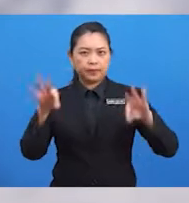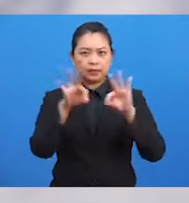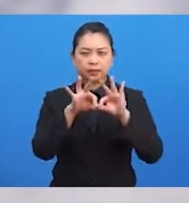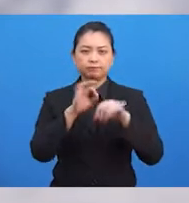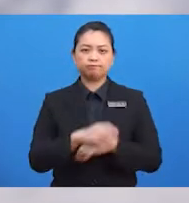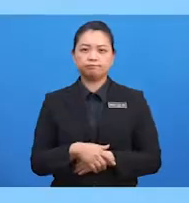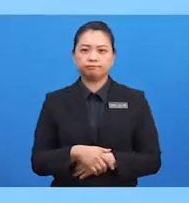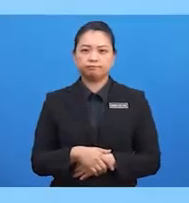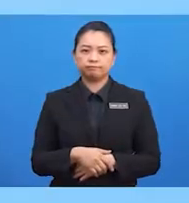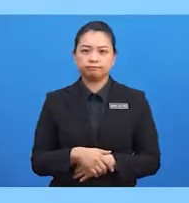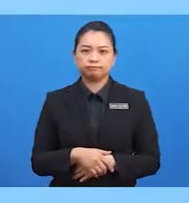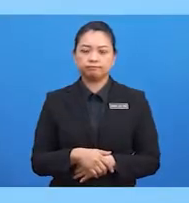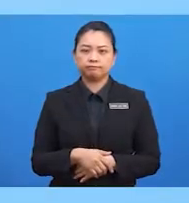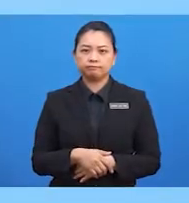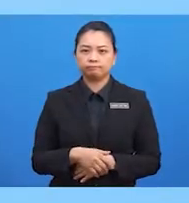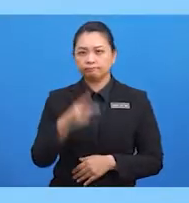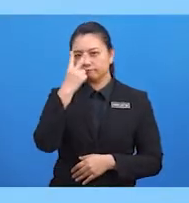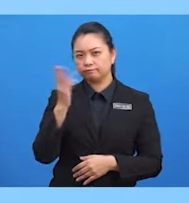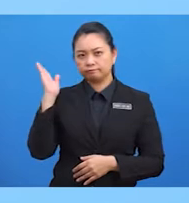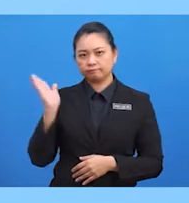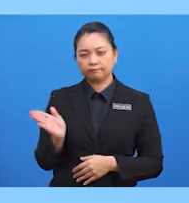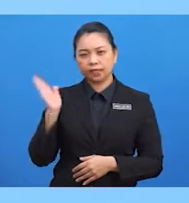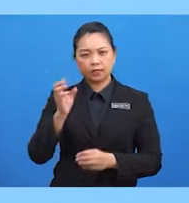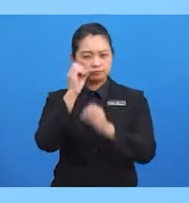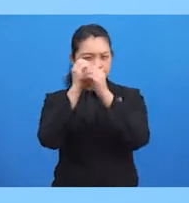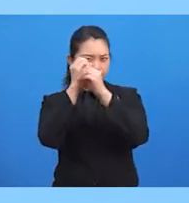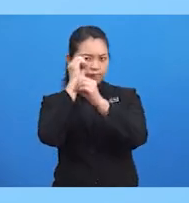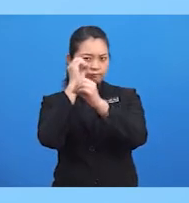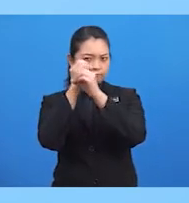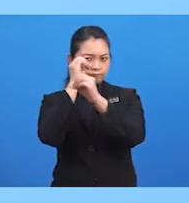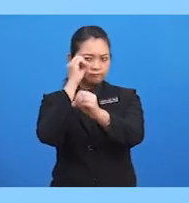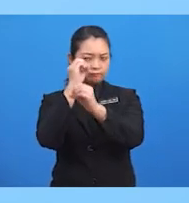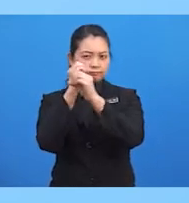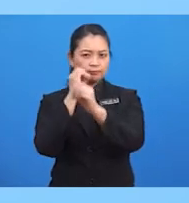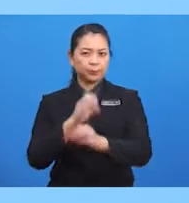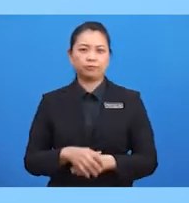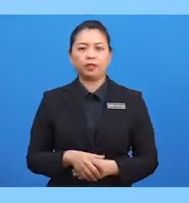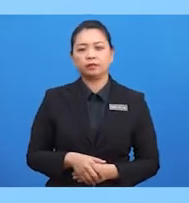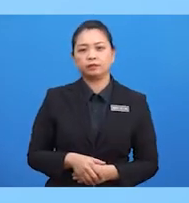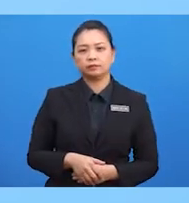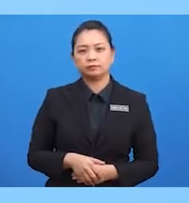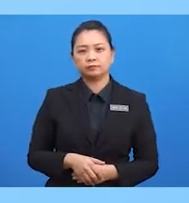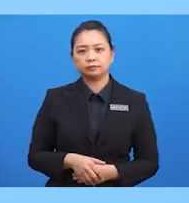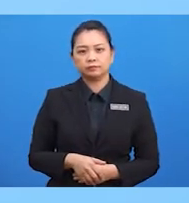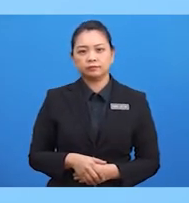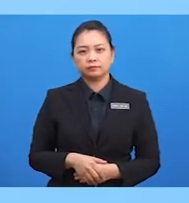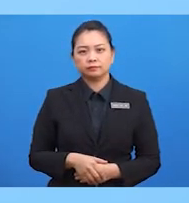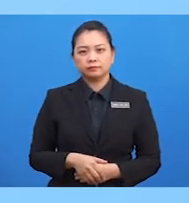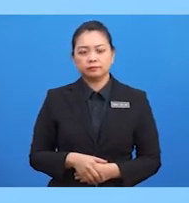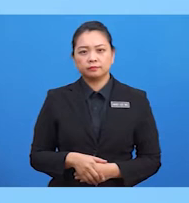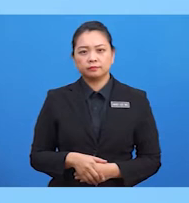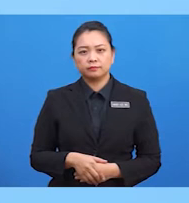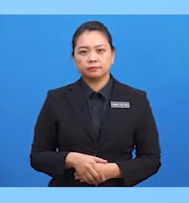kepentingannya pula. Ini adalah teleskop angkasa lepas Sextant, teleskop Galileo